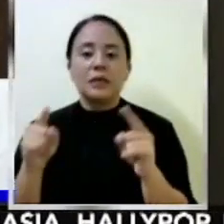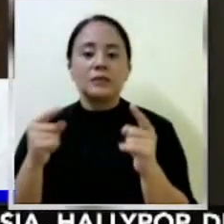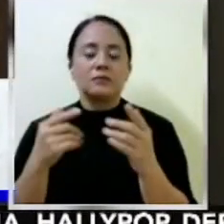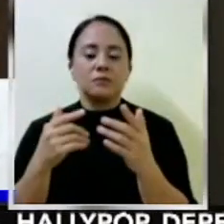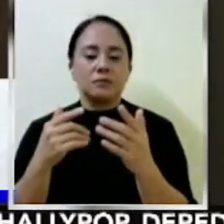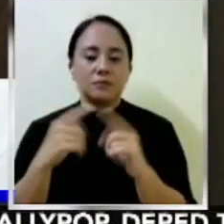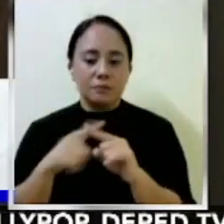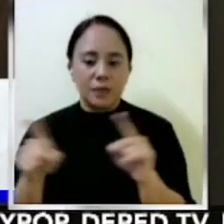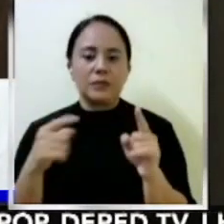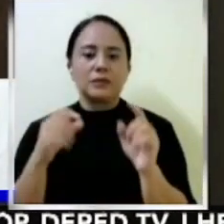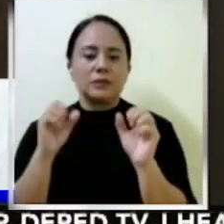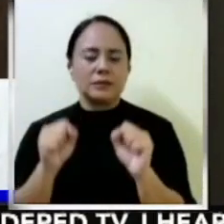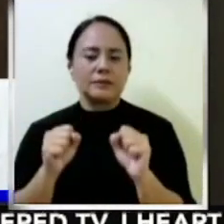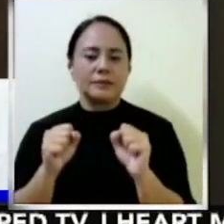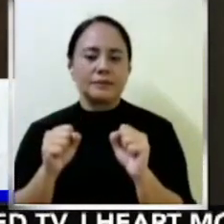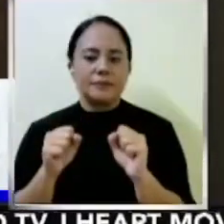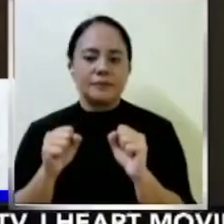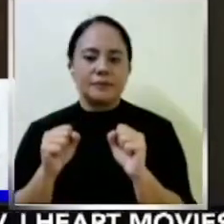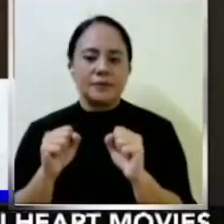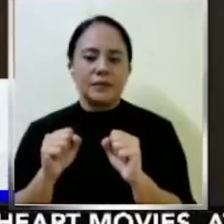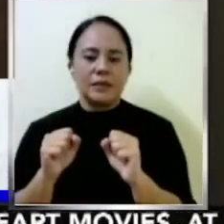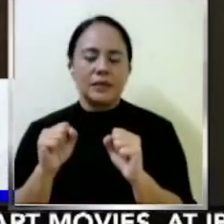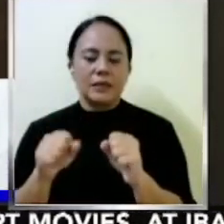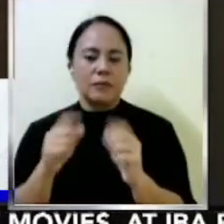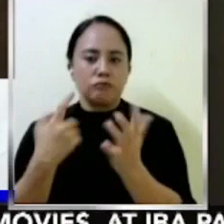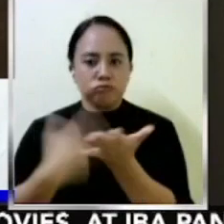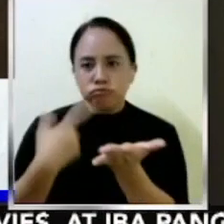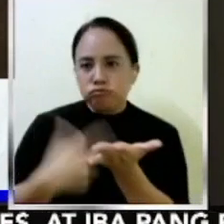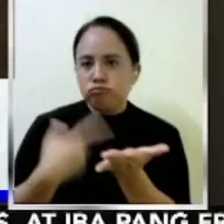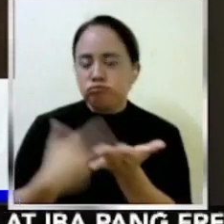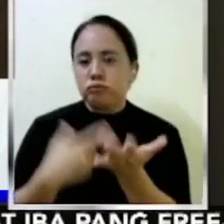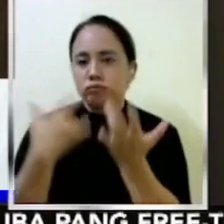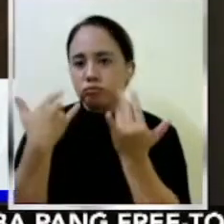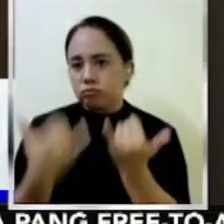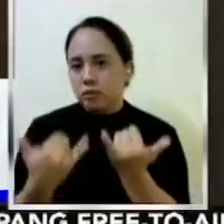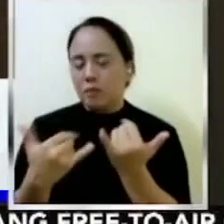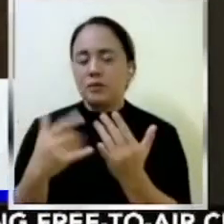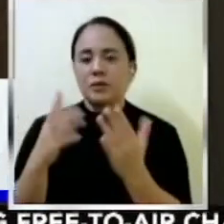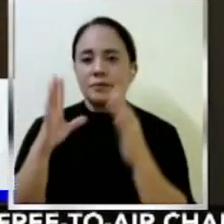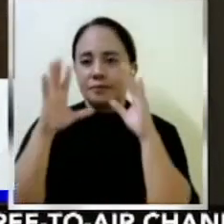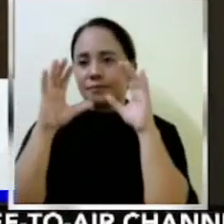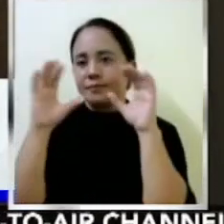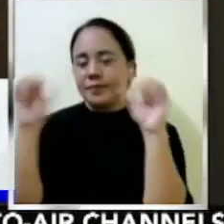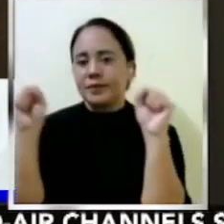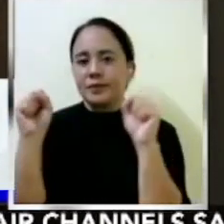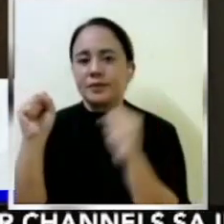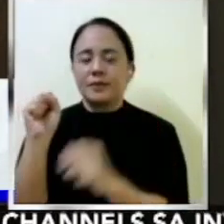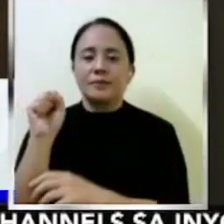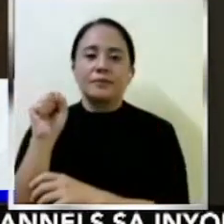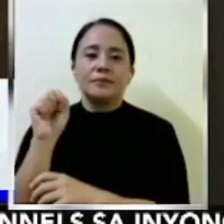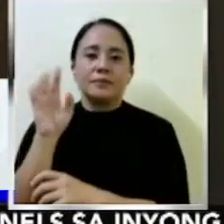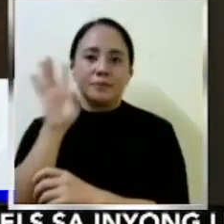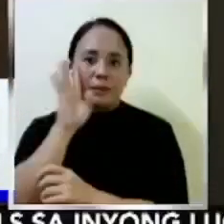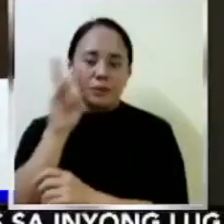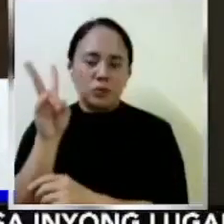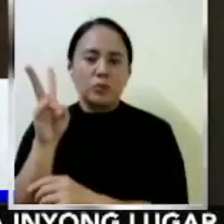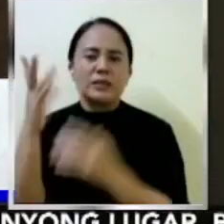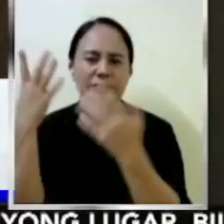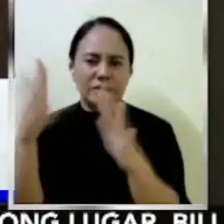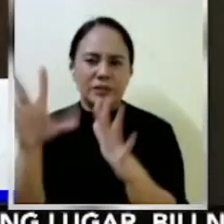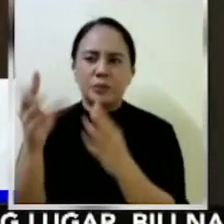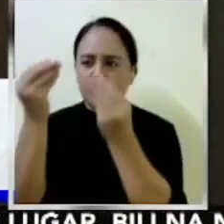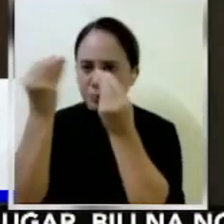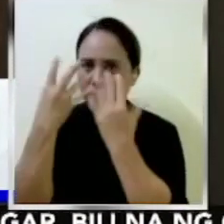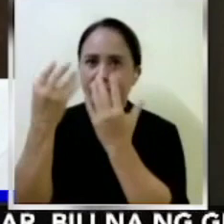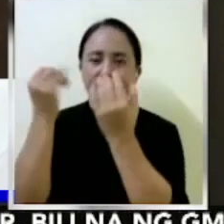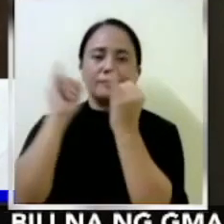something na napag-usapan din namin ni President Marcos, and he already gave instructions with